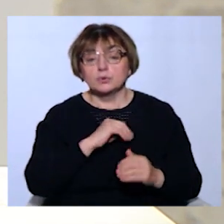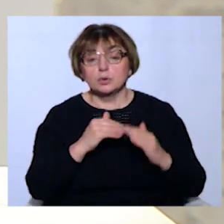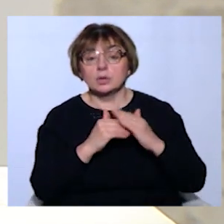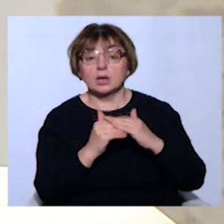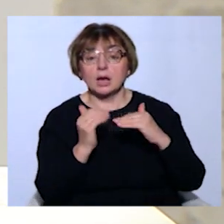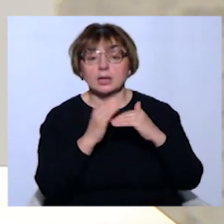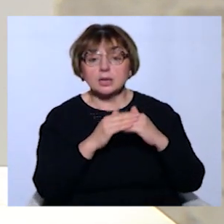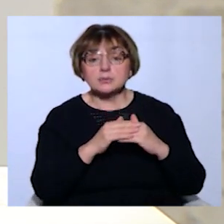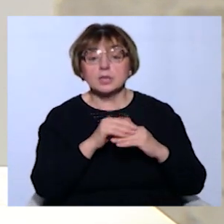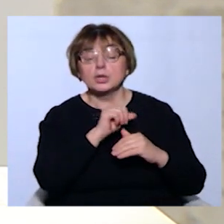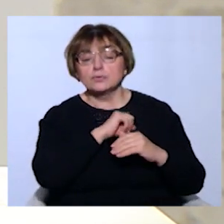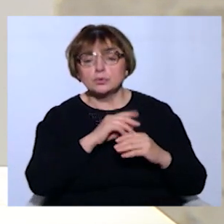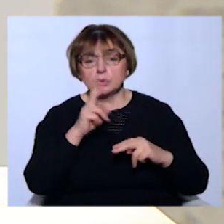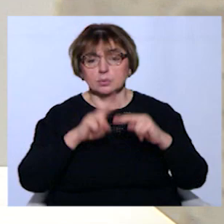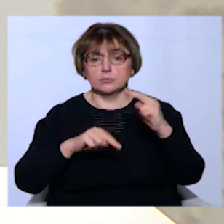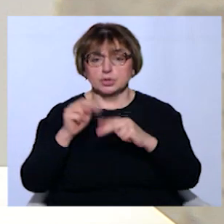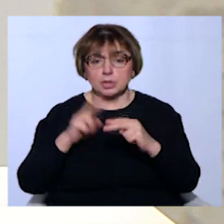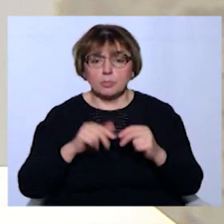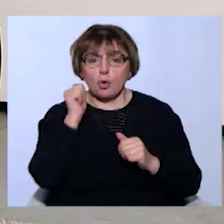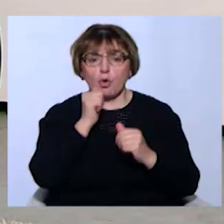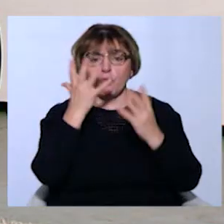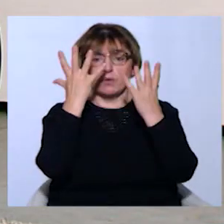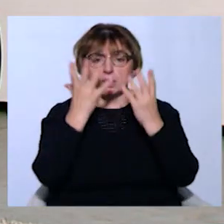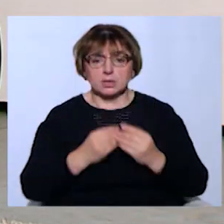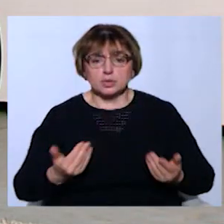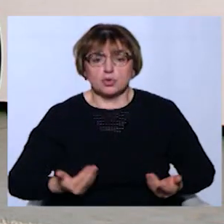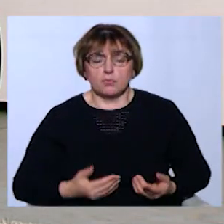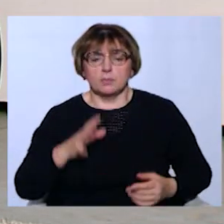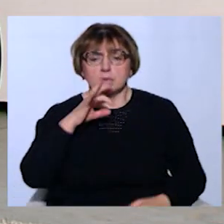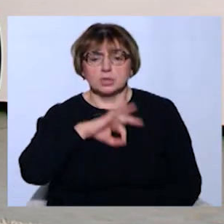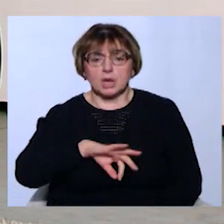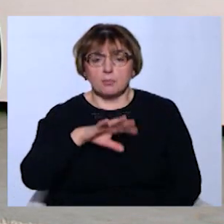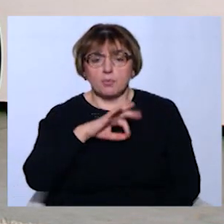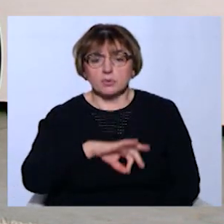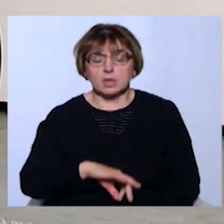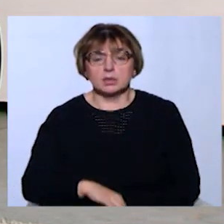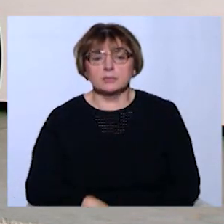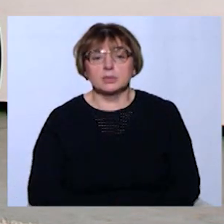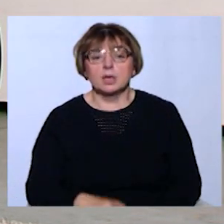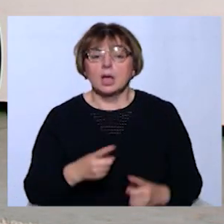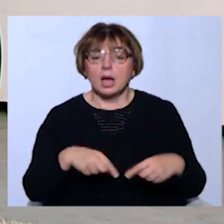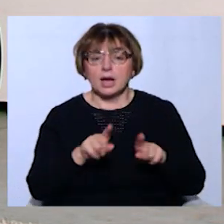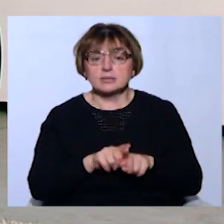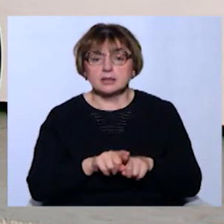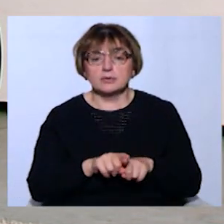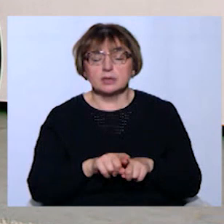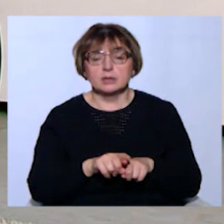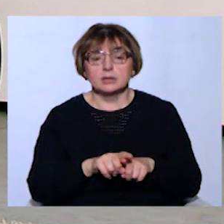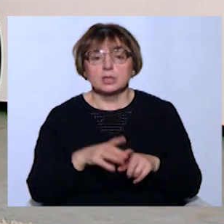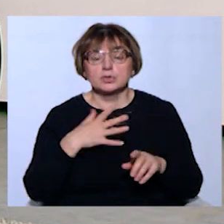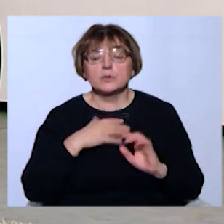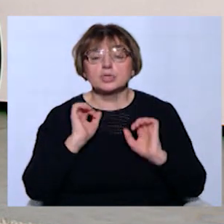ჩვენ მშენებლობაში, ყოველდღიურ ცხოვრებაში ვიყენებთ. და ასევე